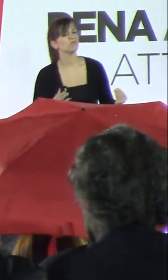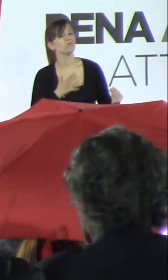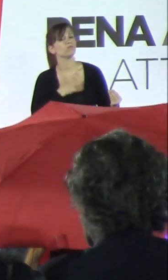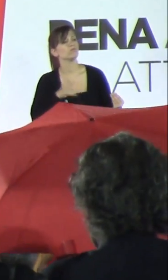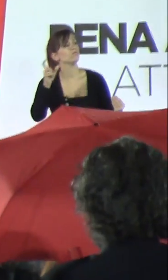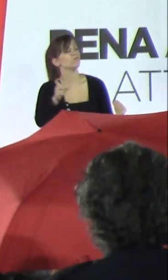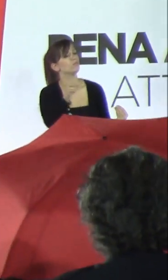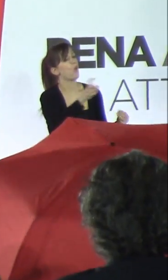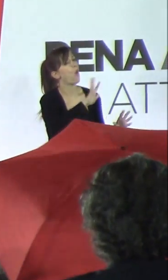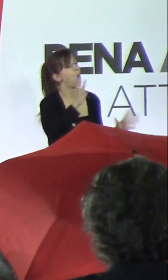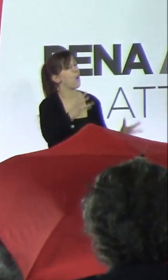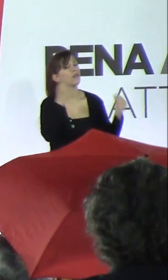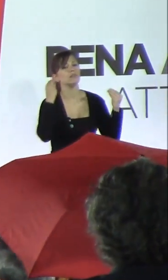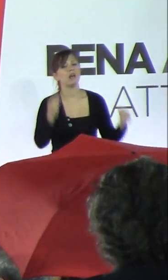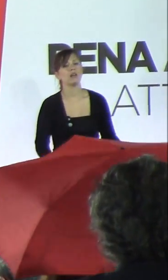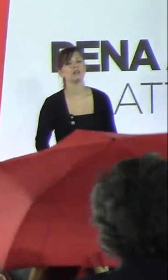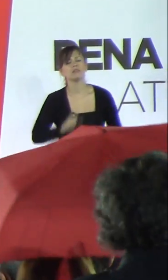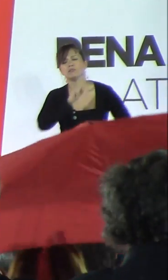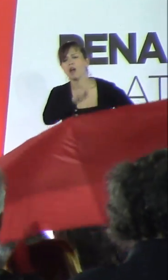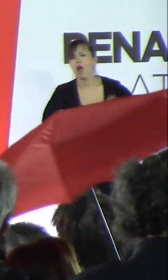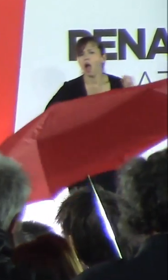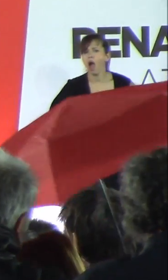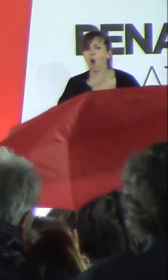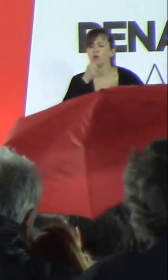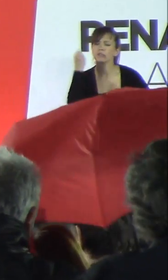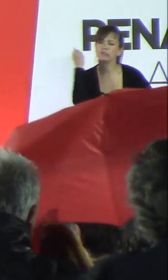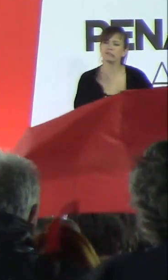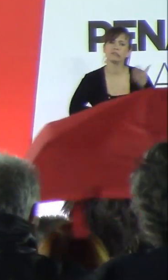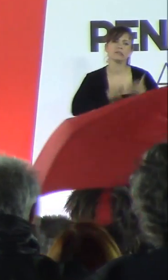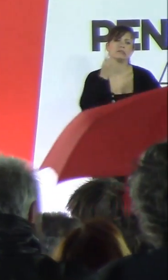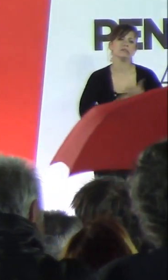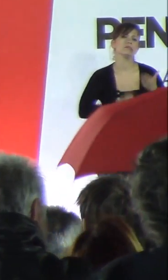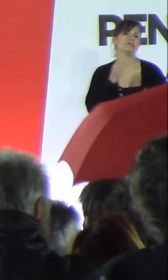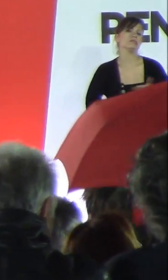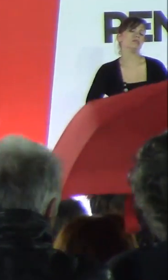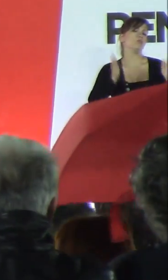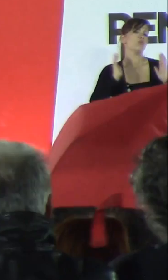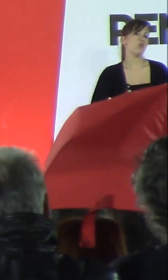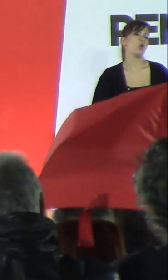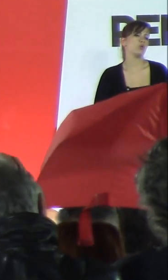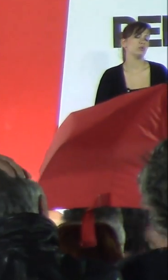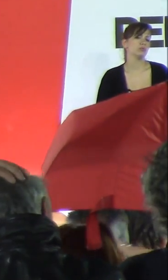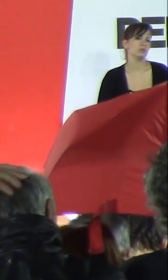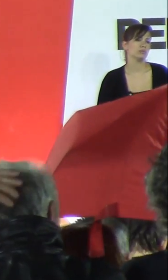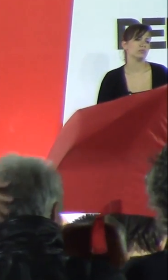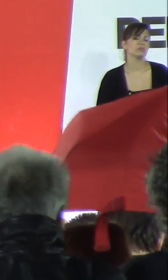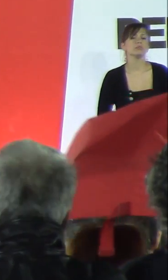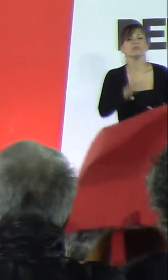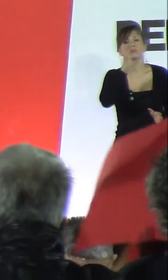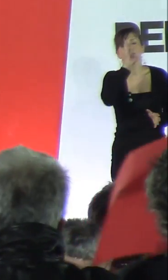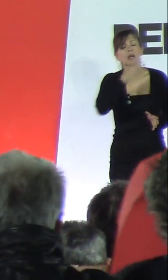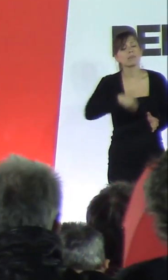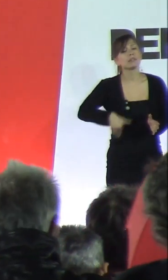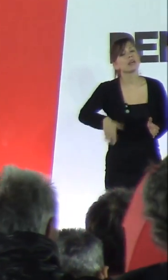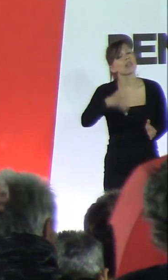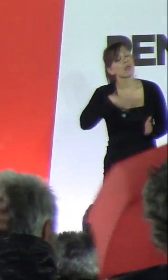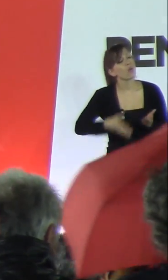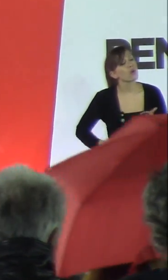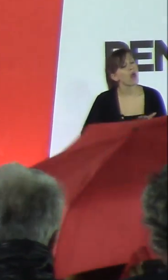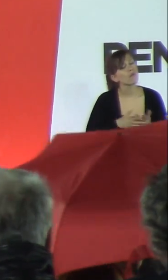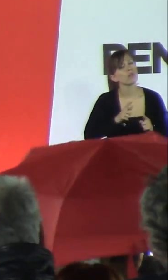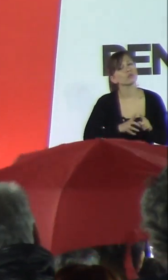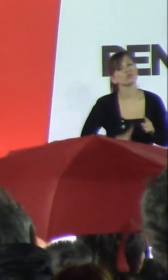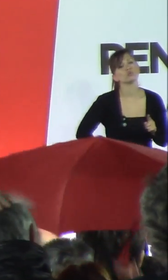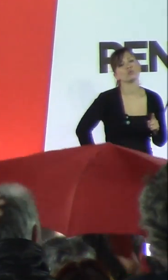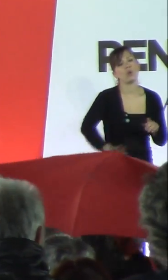αγωνιστικά, που μπορούν να δώσουν και να κερδίσουν με ανιδιοτέλεια, εντιμότητα και αφοσίωση το λαό μας σε αυτή τη δύσκολη